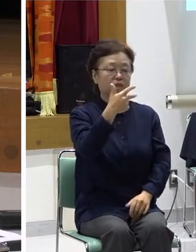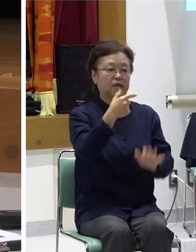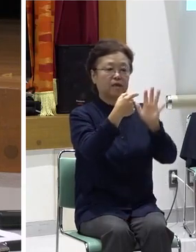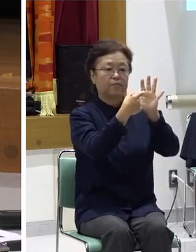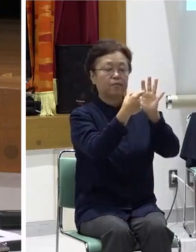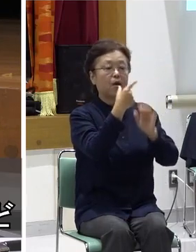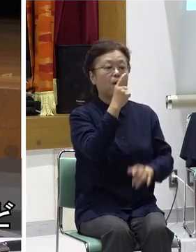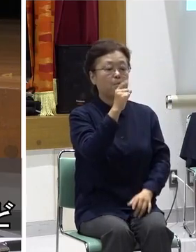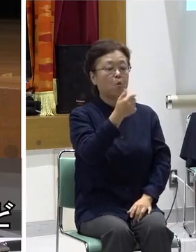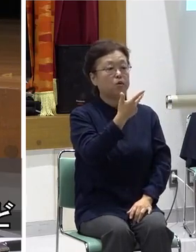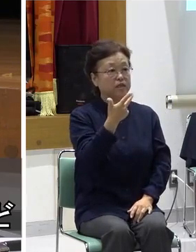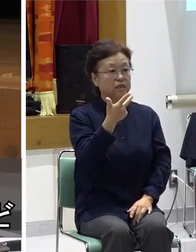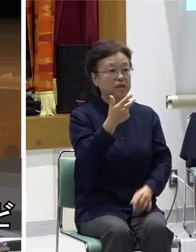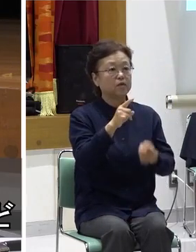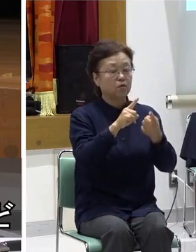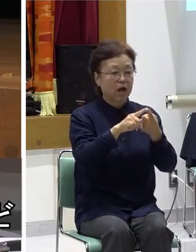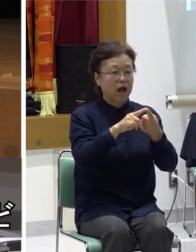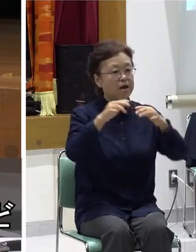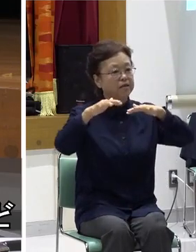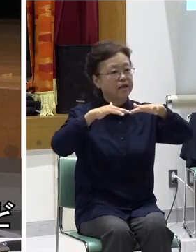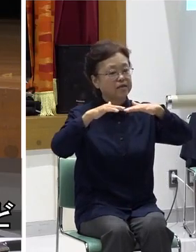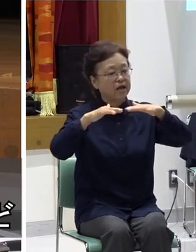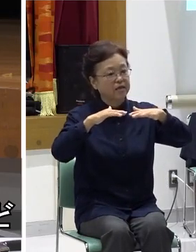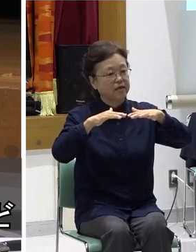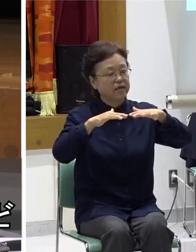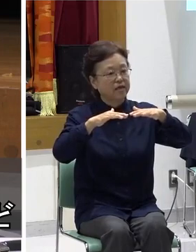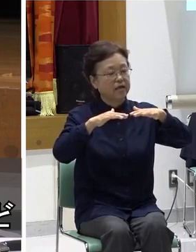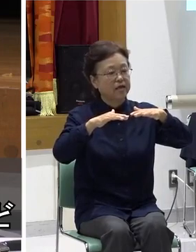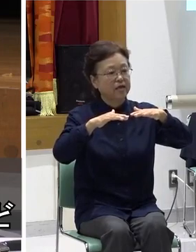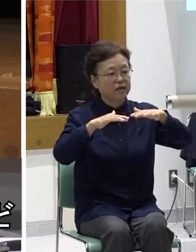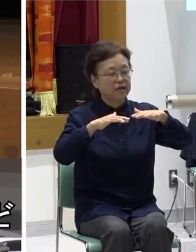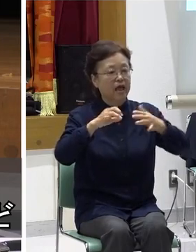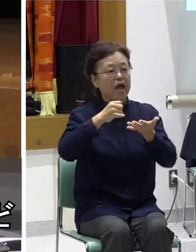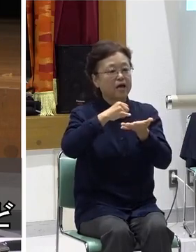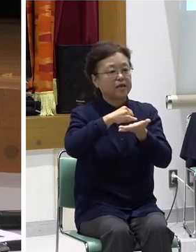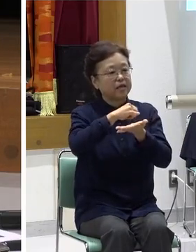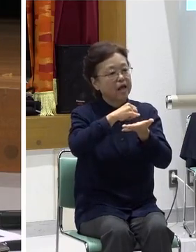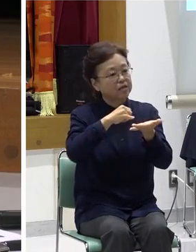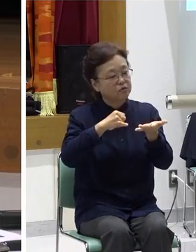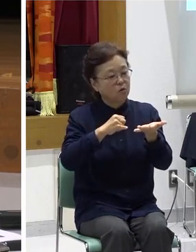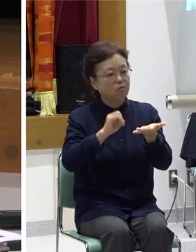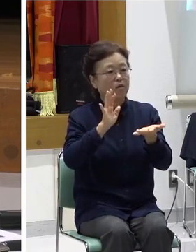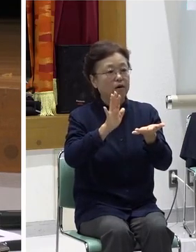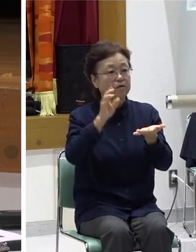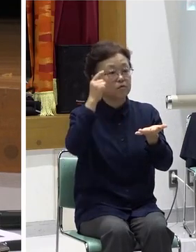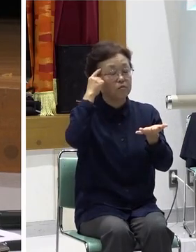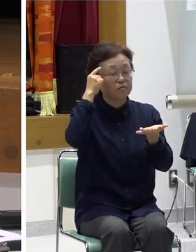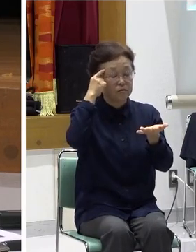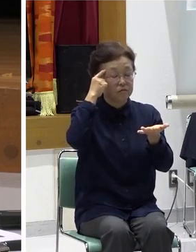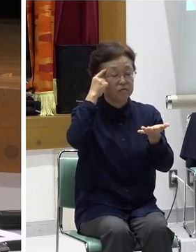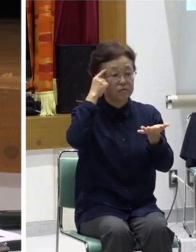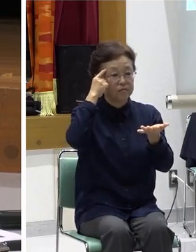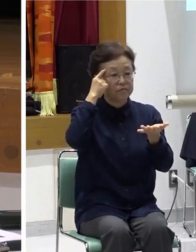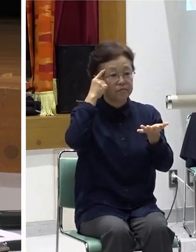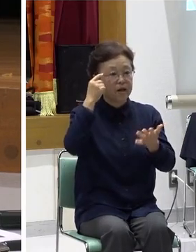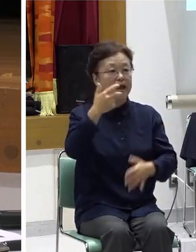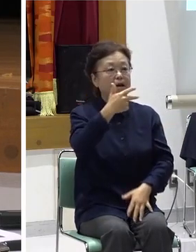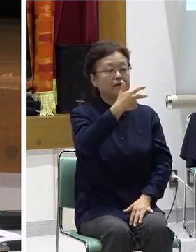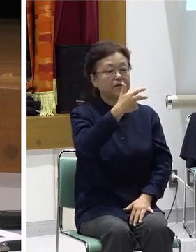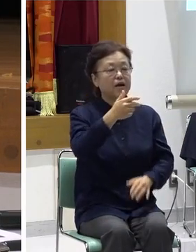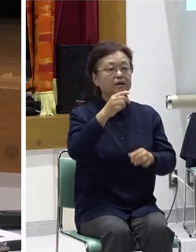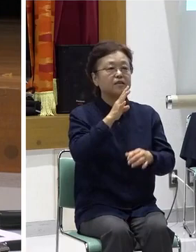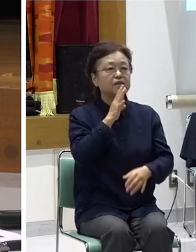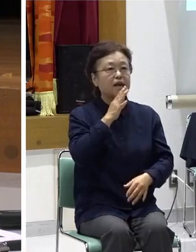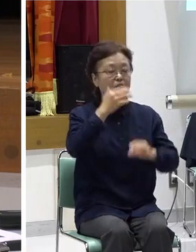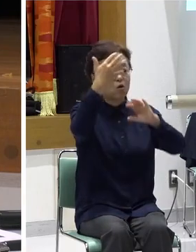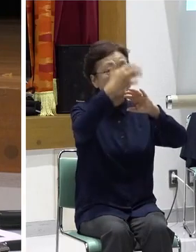とデザイン的なこうイラストっていうそういう案内もあるかと思うんですけど、やっぱり 実際の写真であったり